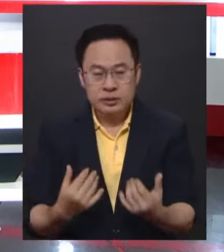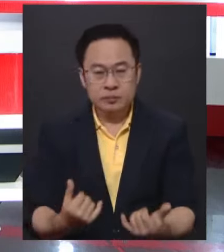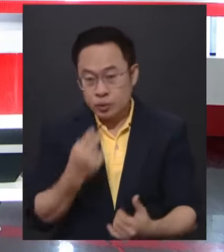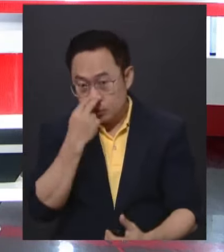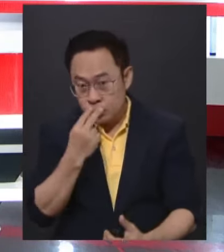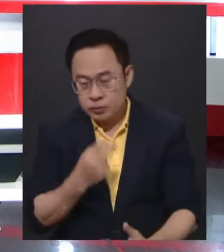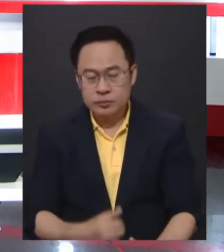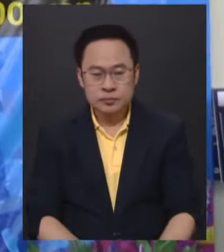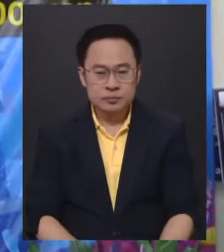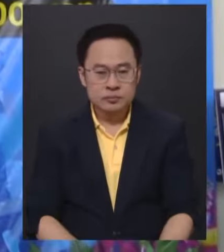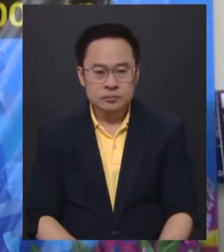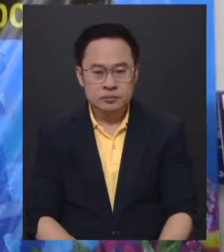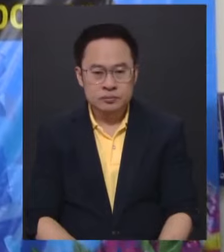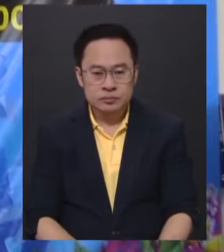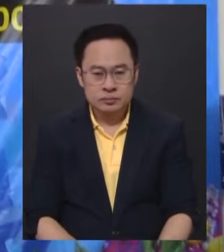ติดตามกันค่ะ